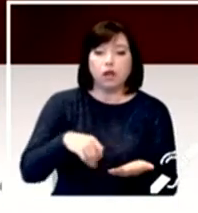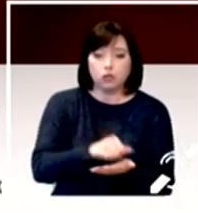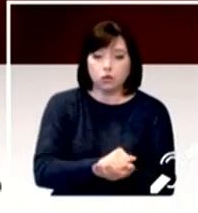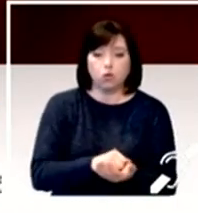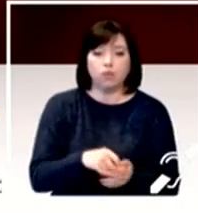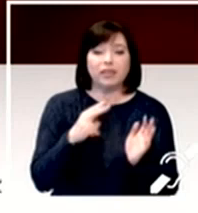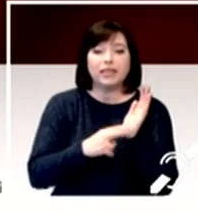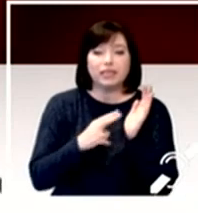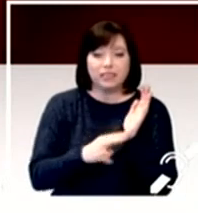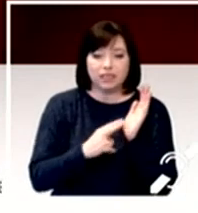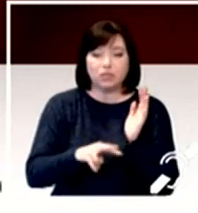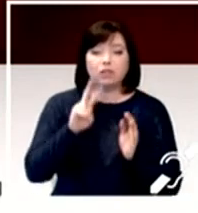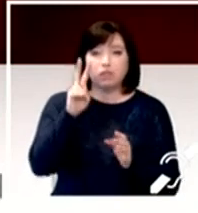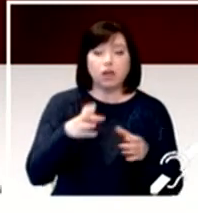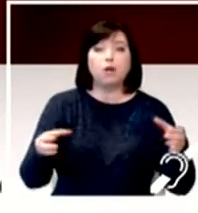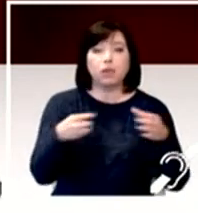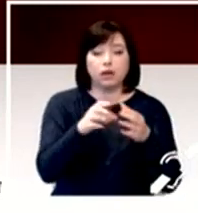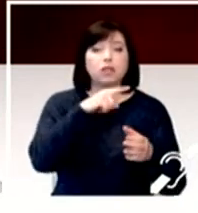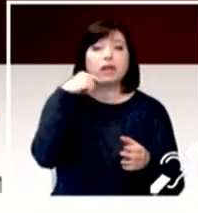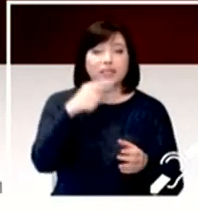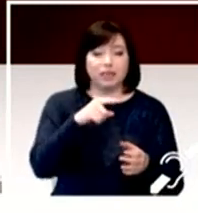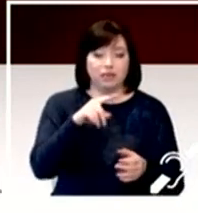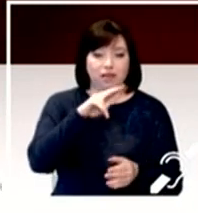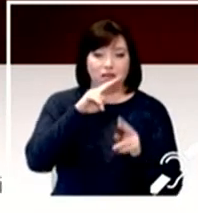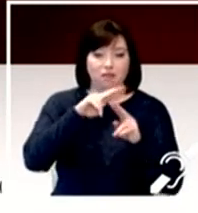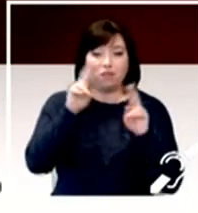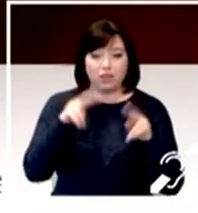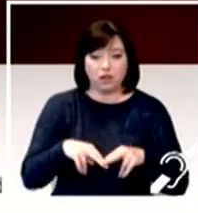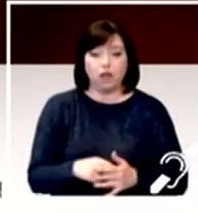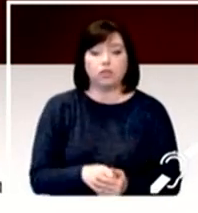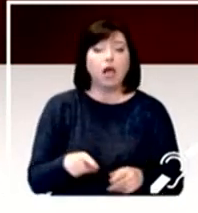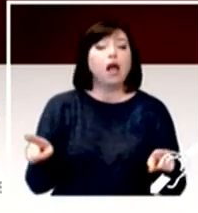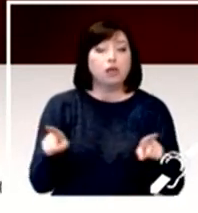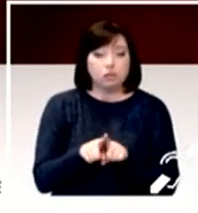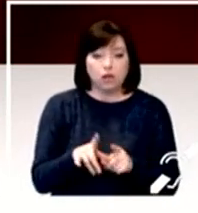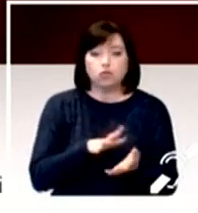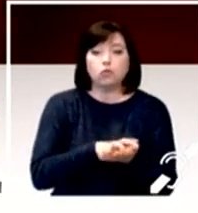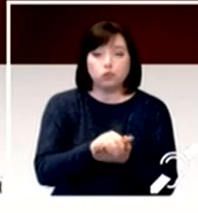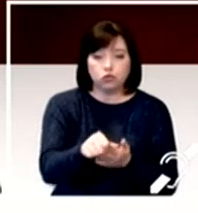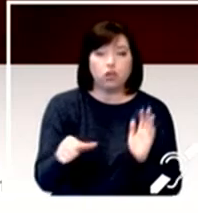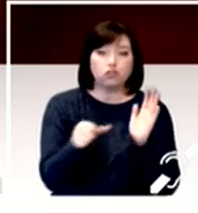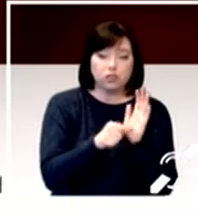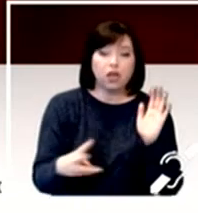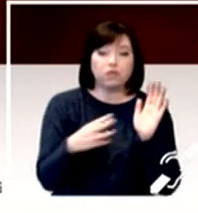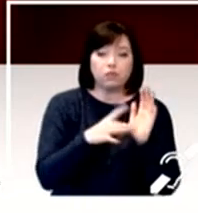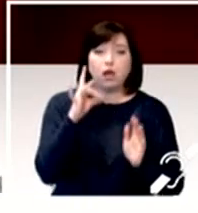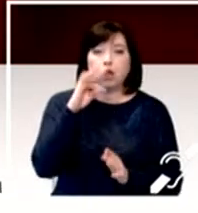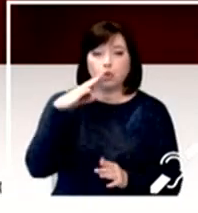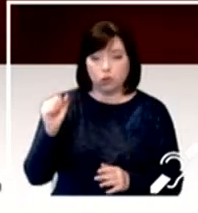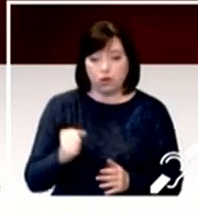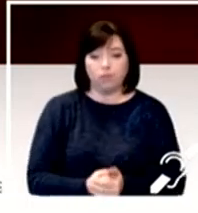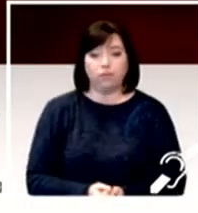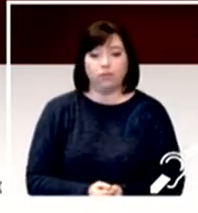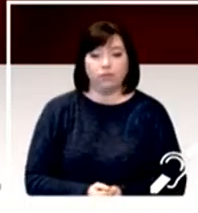підрозділи 72-ї бригади Російської Федерації. Фактично повністю знищені 6-та і 8-та роти даної